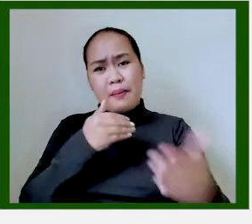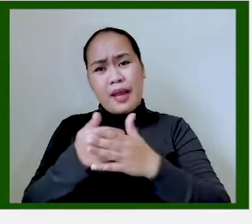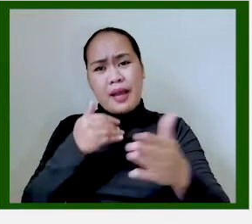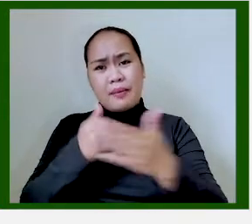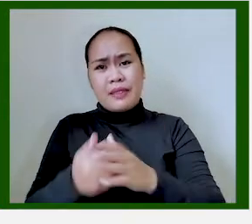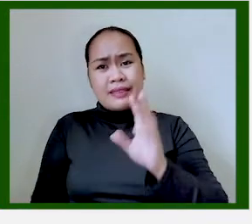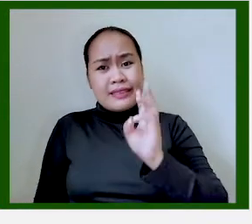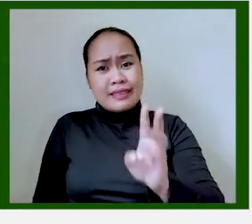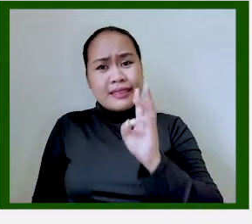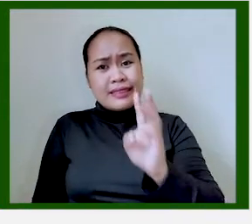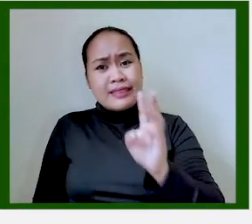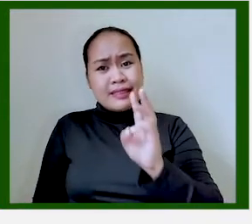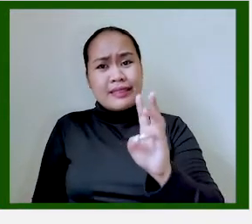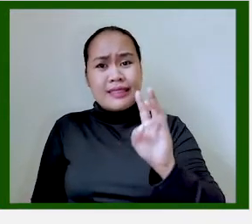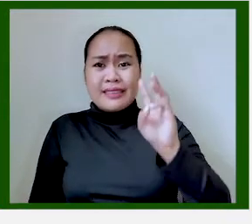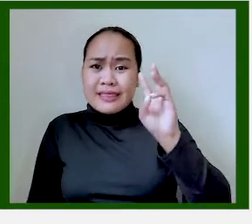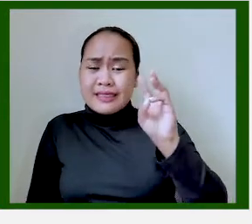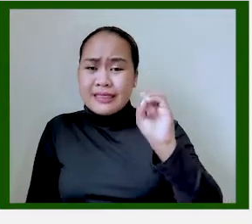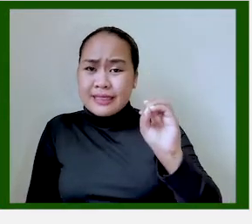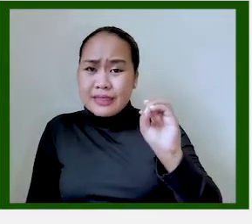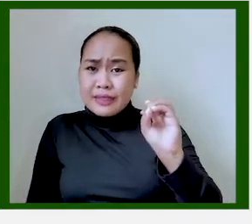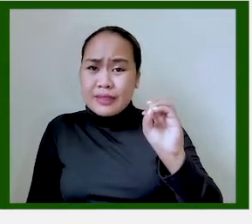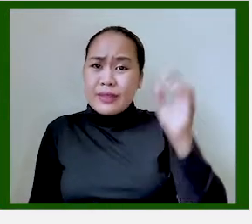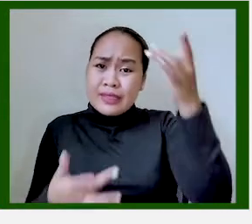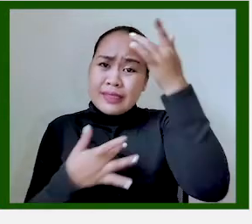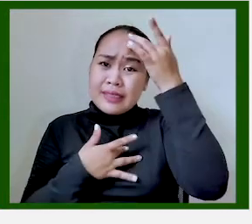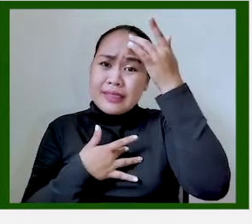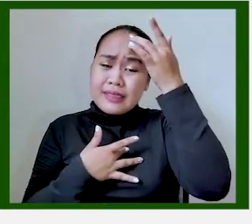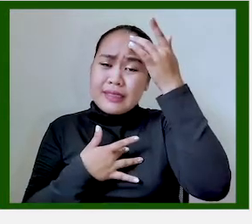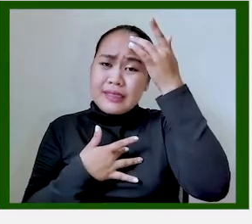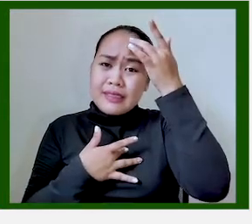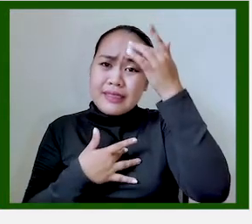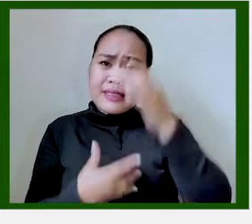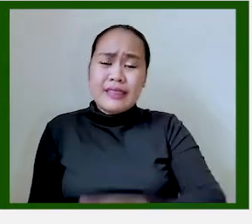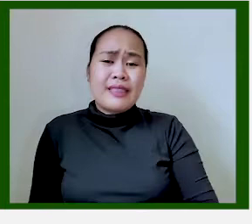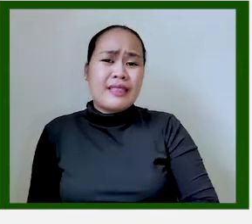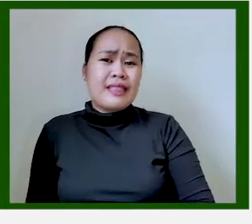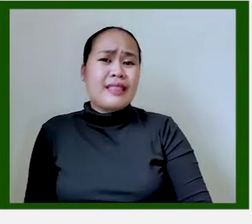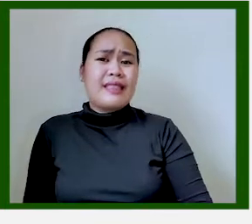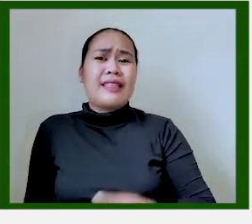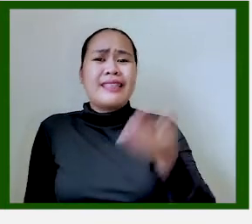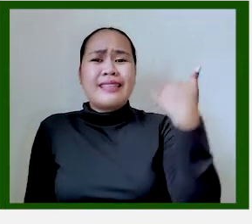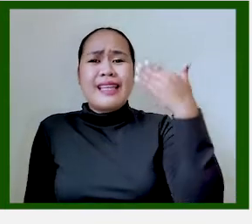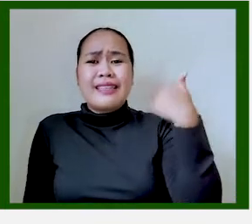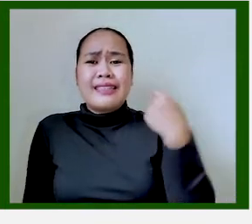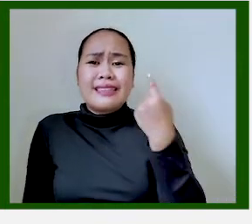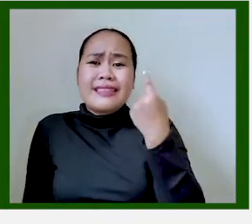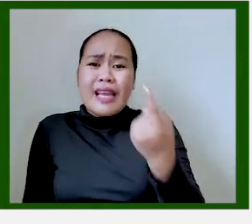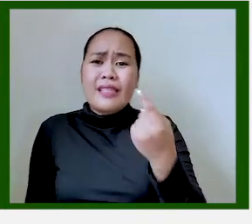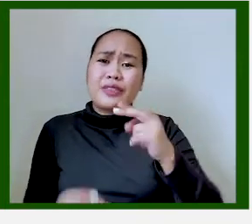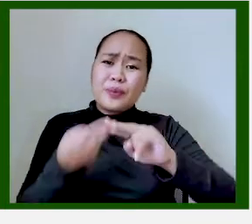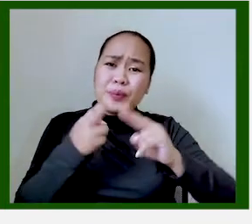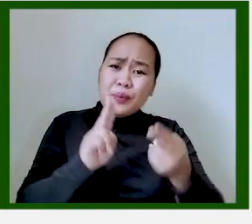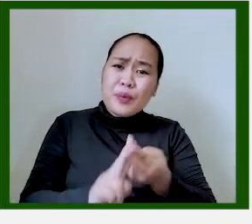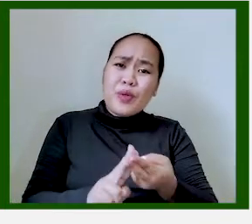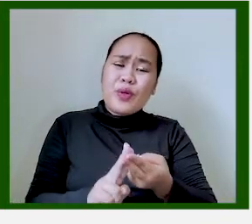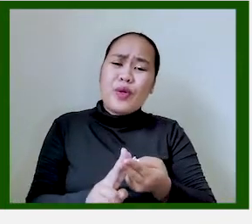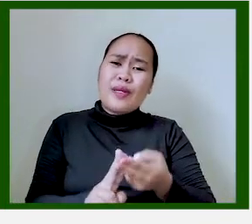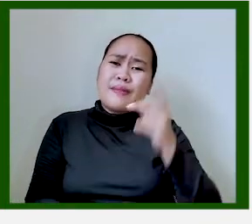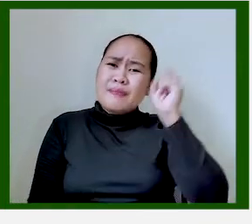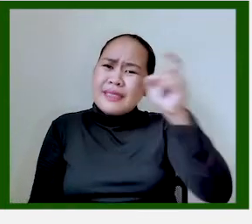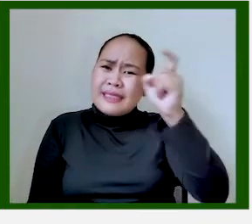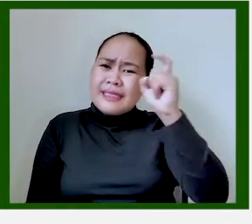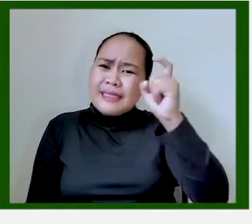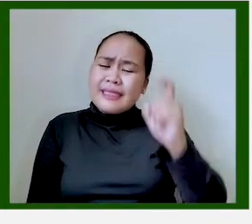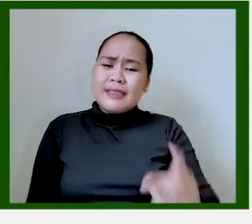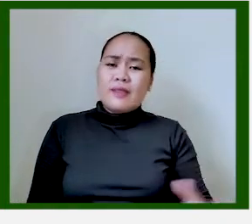60 cases, no? Eh dati-dati na single digits na natin 'to eh, no? So ang bilis po ng transmission. Ang mga pumapasok po sa